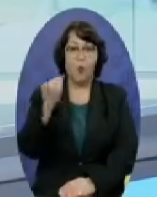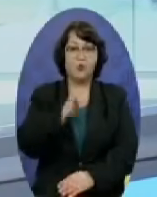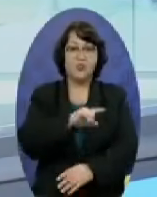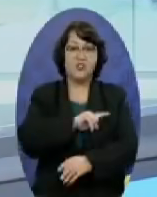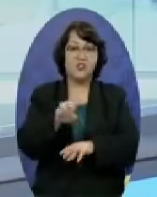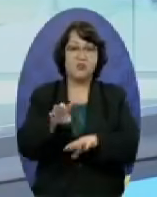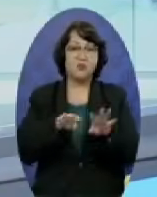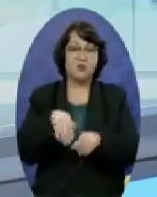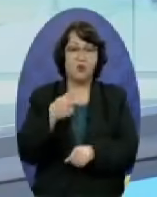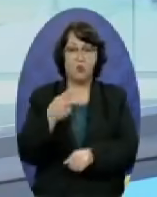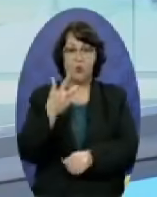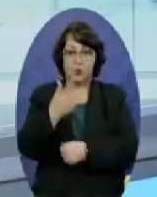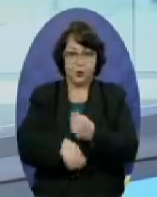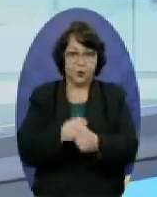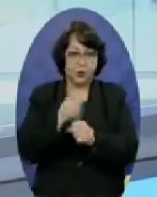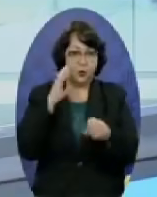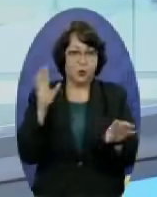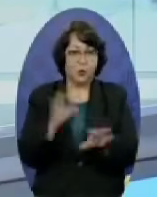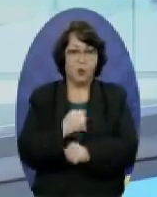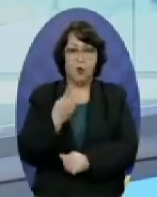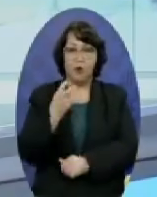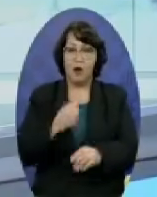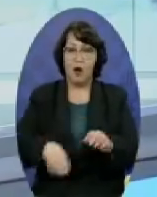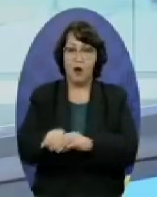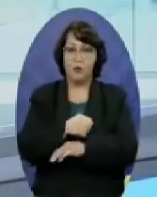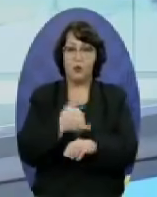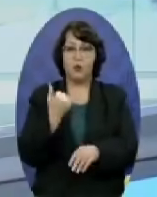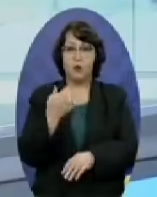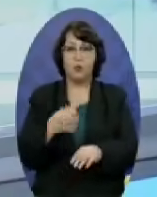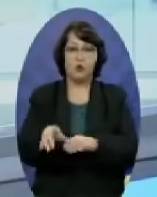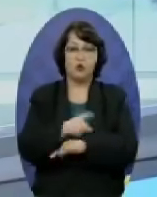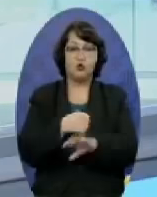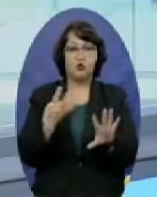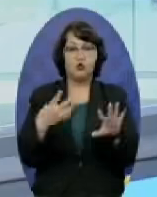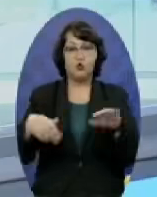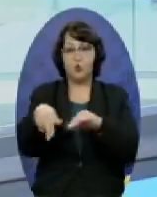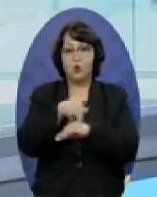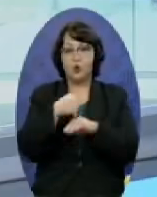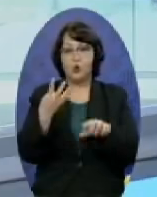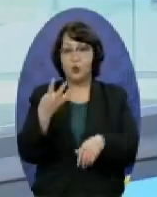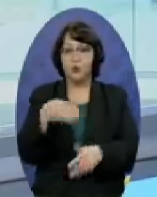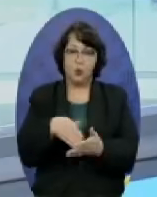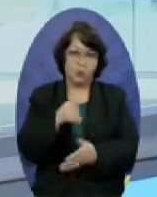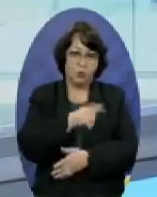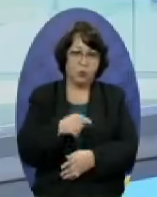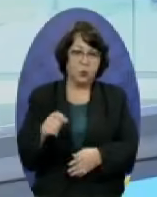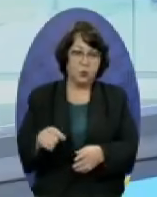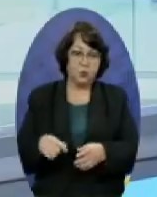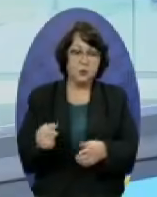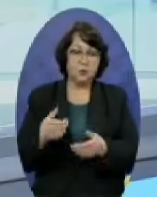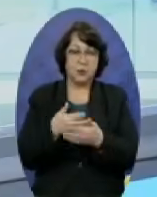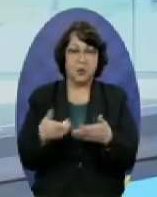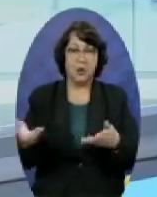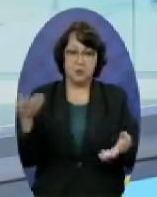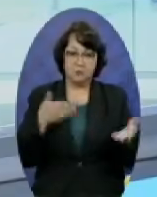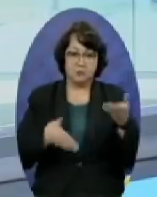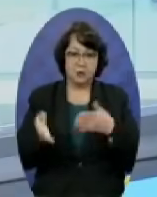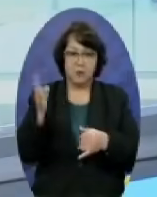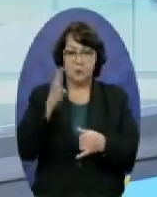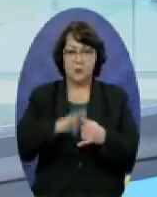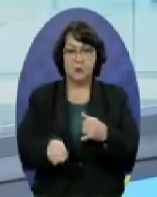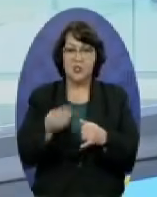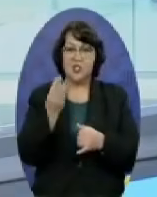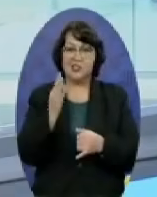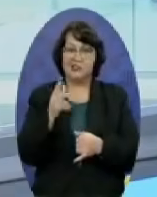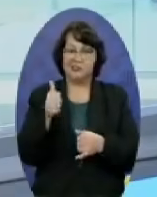жилдээ зохион байгууллаа. Энэ жил 20 аймаг нийслэлийн 9 дүүргээс 4000 гаруй оролцогч бүтээлийн эрүүлж хамгийн шилдэгүүдийг 7 номинацаар шалгуулж